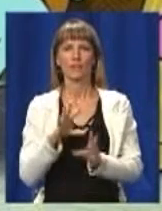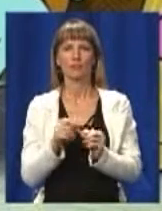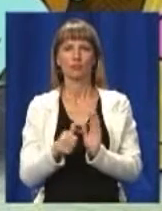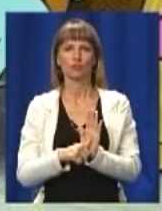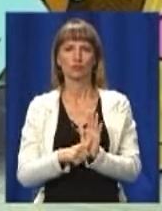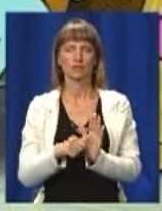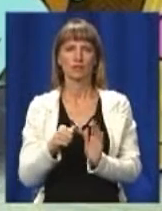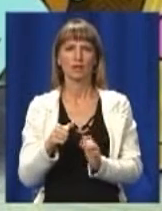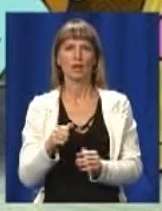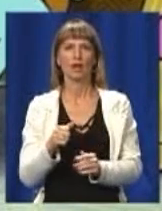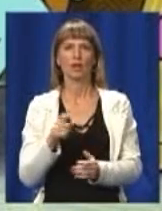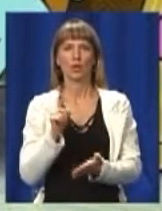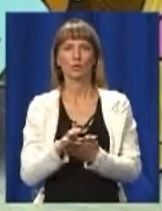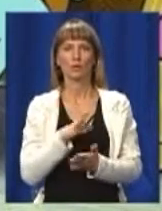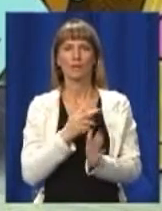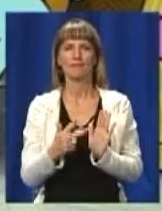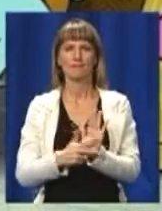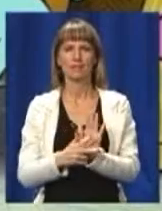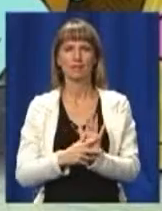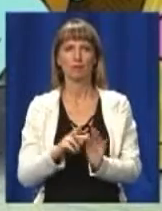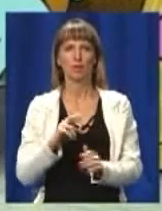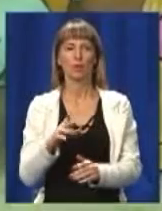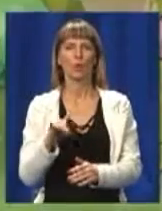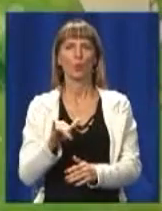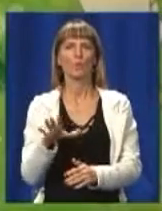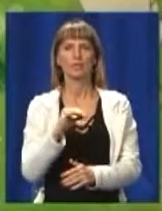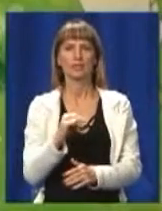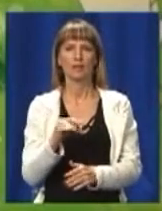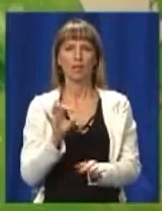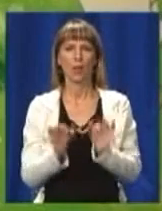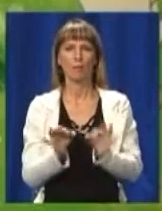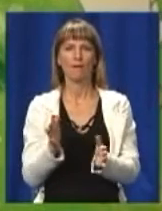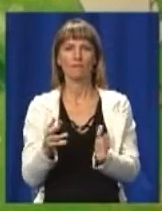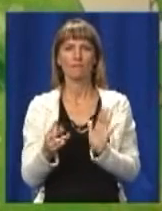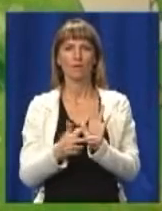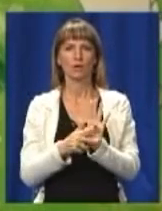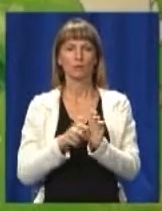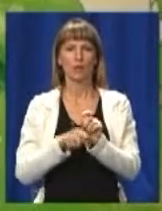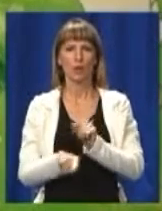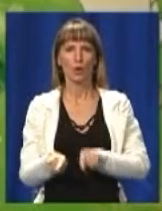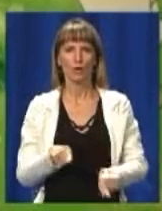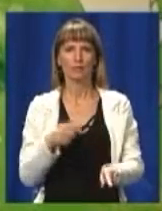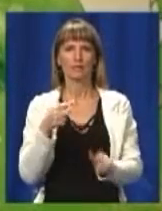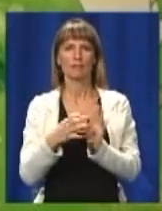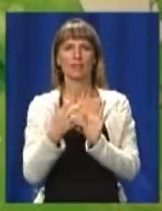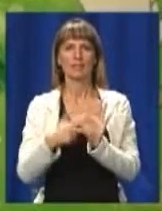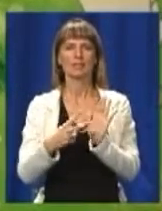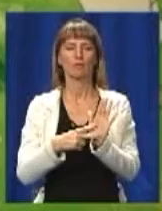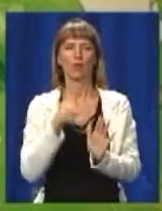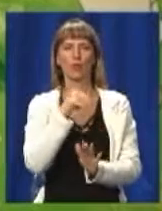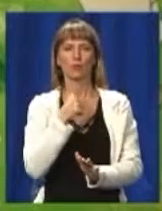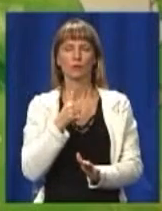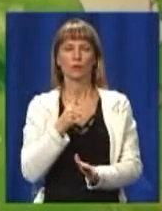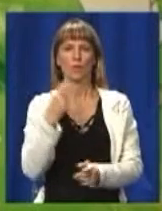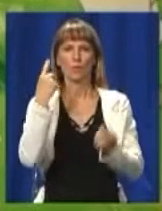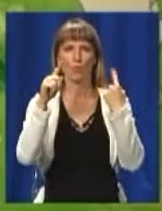хоча мало б бути 8, як у всіх нормальних восьминогів. У 1937 році мультик Волт